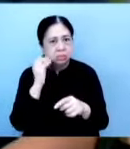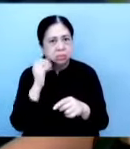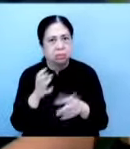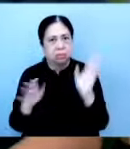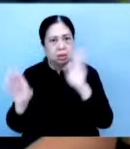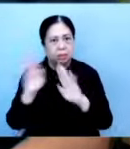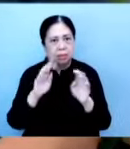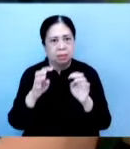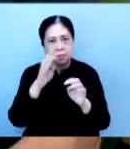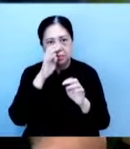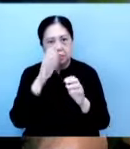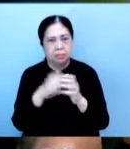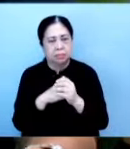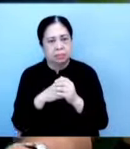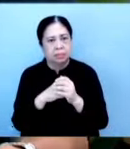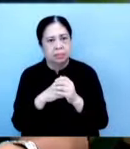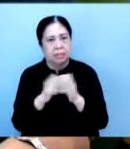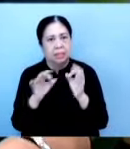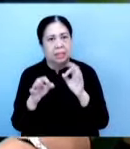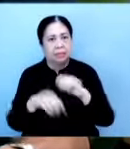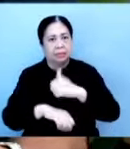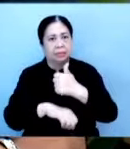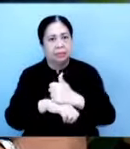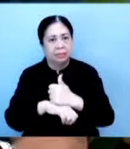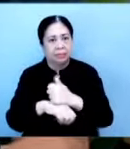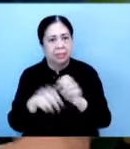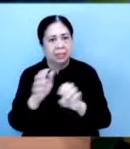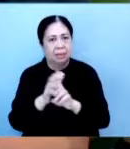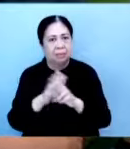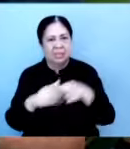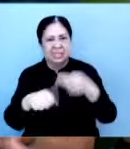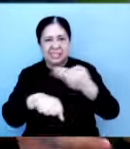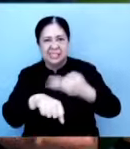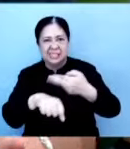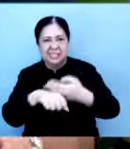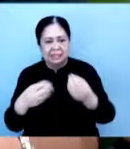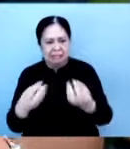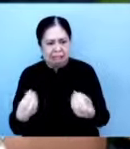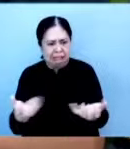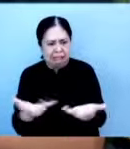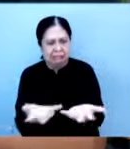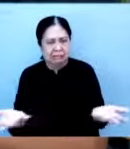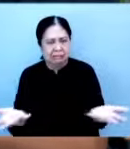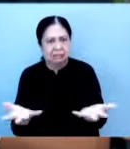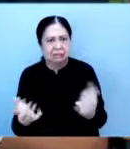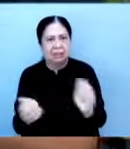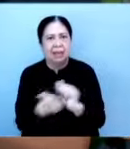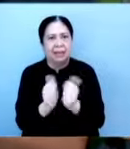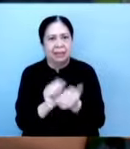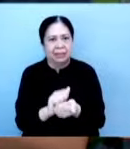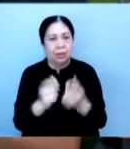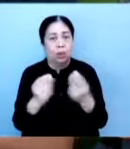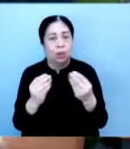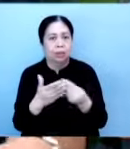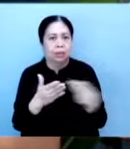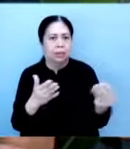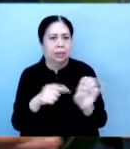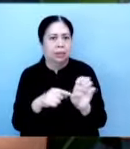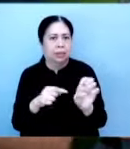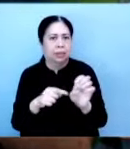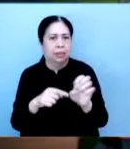ganyan or ag ang mga pagse-set upan is yung mga raff like graba or ano nag-a-adjust kami Bumili na rin kami ng mga